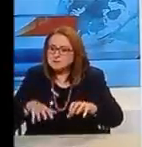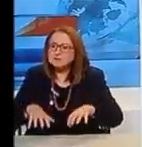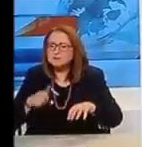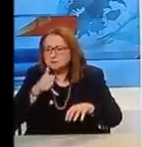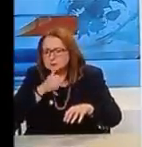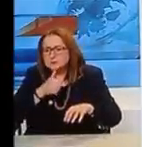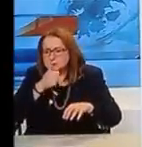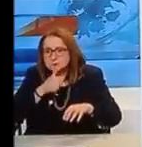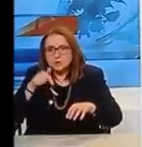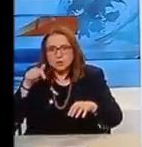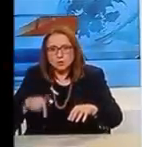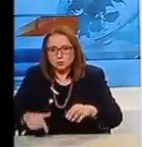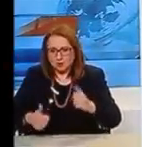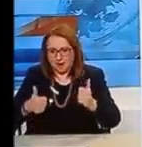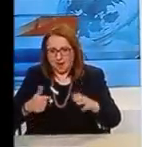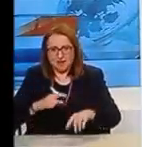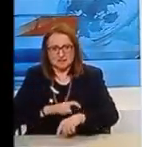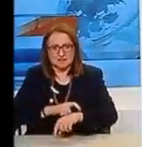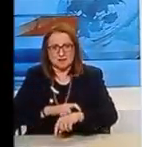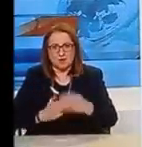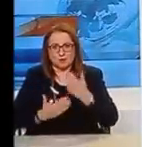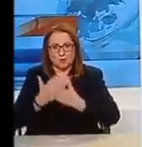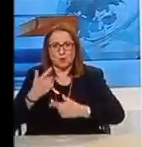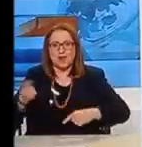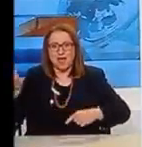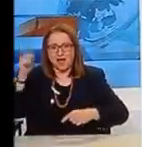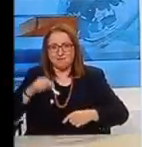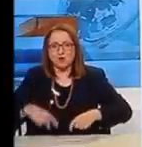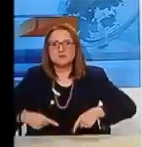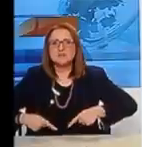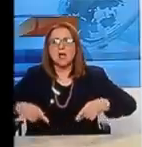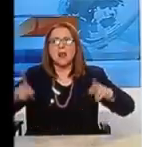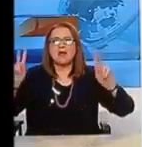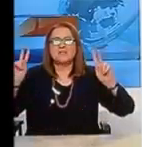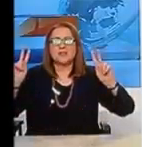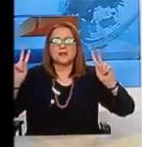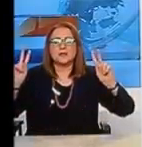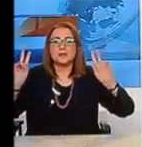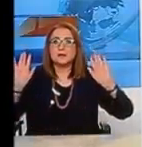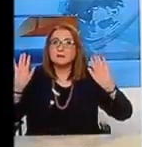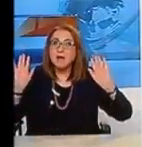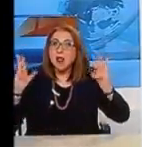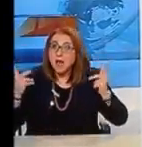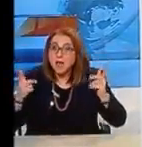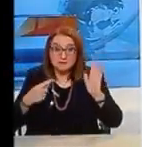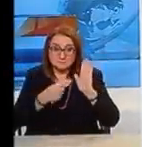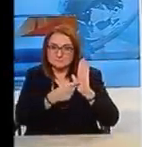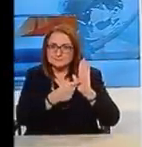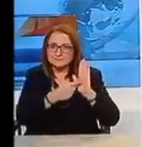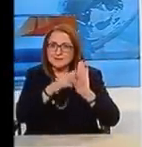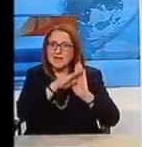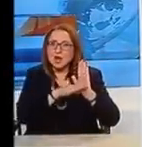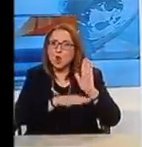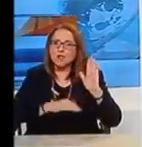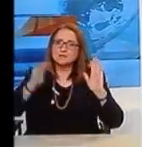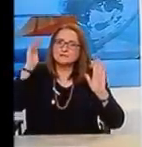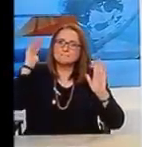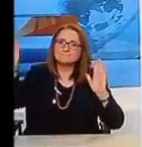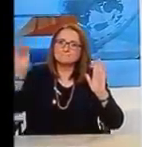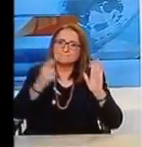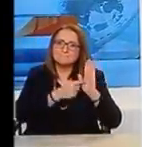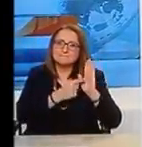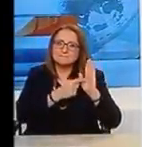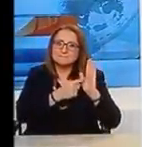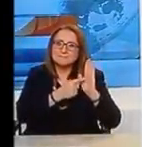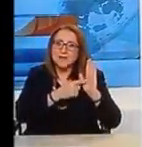δυστυχώς αναπόφευκτη. Και αυτή είναι η αλήθεια. Τηρούμε τους κανόνες. Προχωράμε μπροστά και παίρνουμε πίσω και σταδιακά τις ζωές